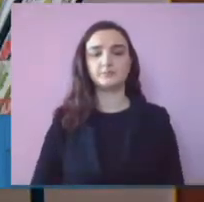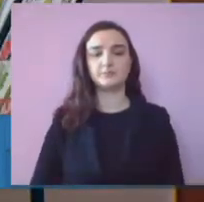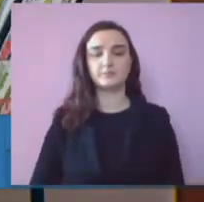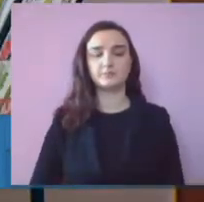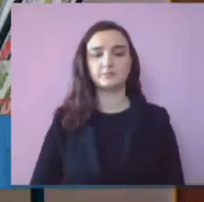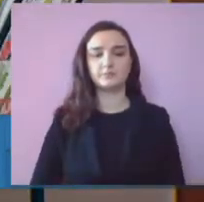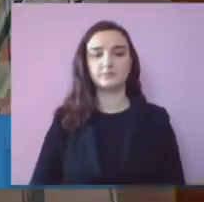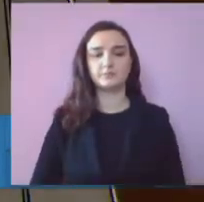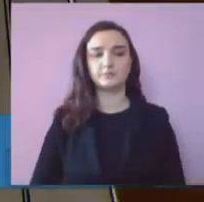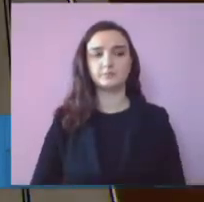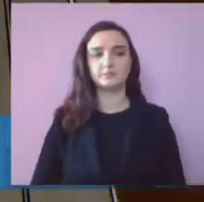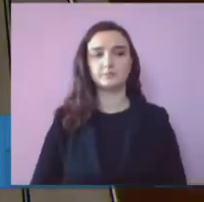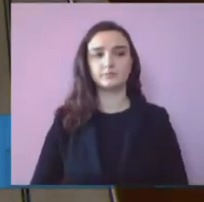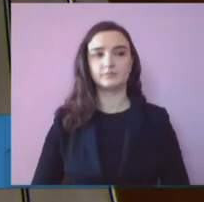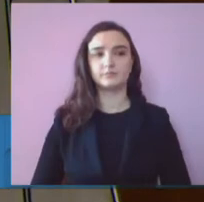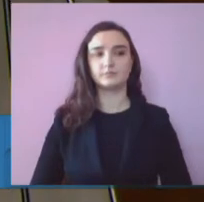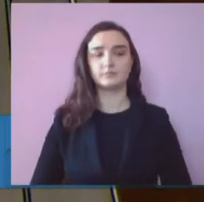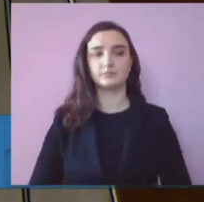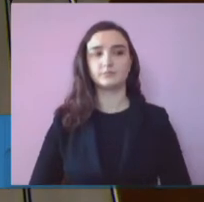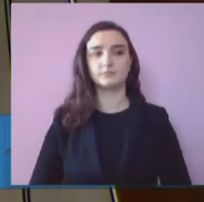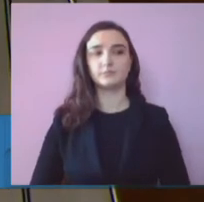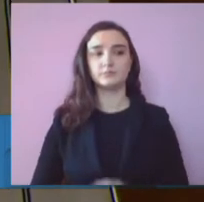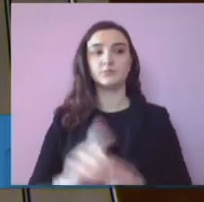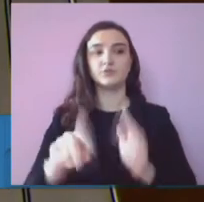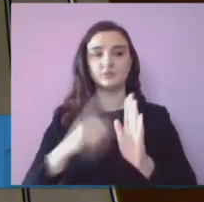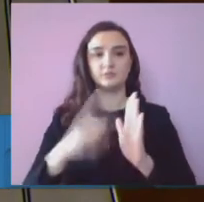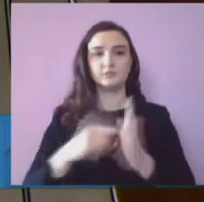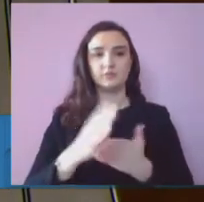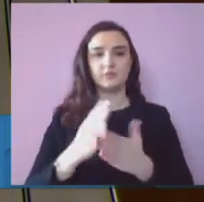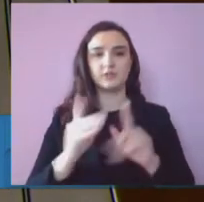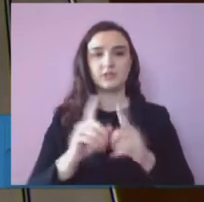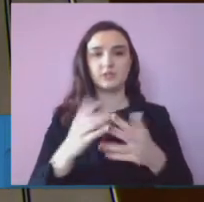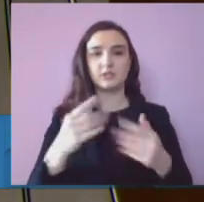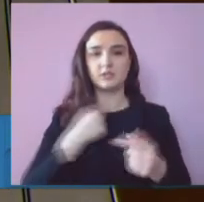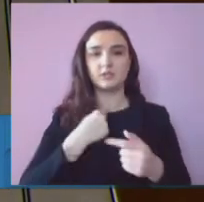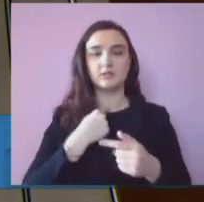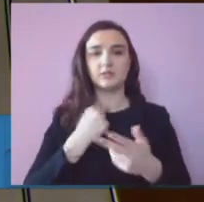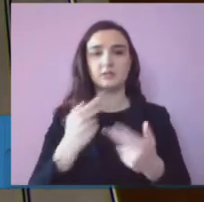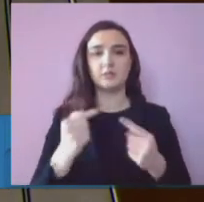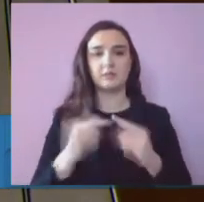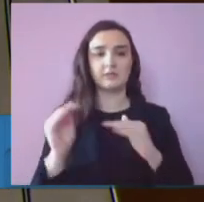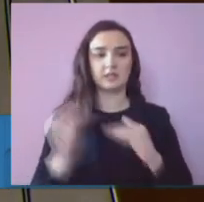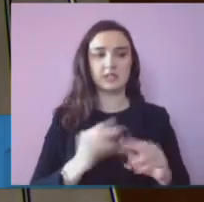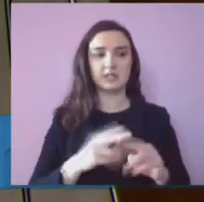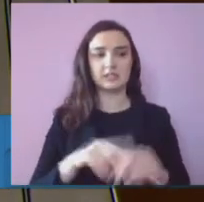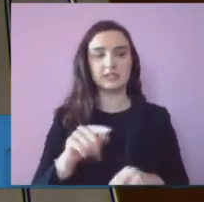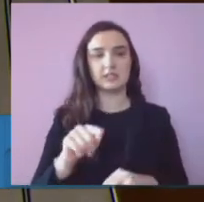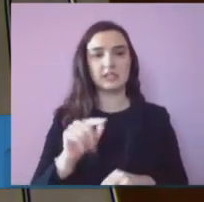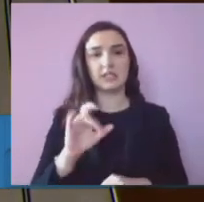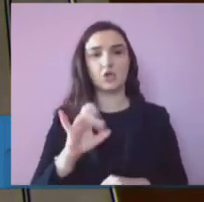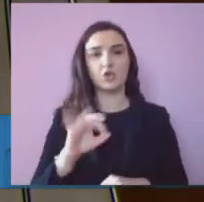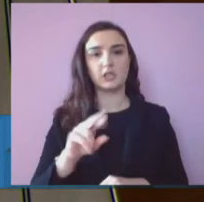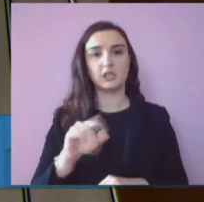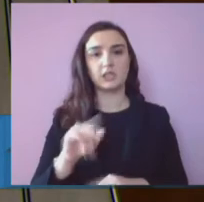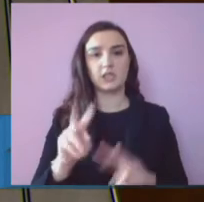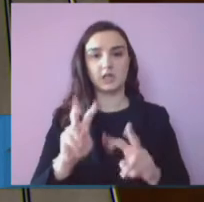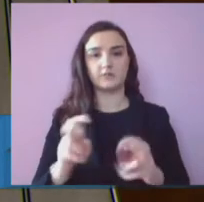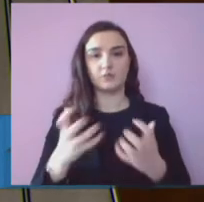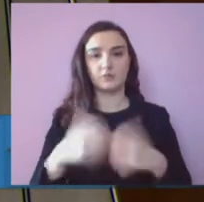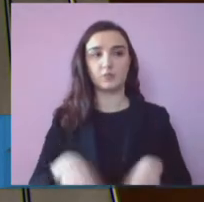სხვათაშორის ასეთი კითხვები გვაქვს ხოლმე, ანუ ფარისებრი ჯირკვლის ფუნქციის დაქვეითება დამიდგინდა და ეს ავტოიმუნურ თიროიდიტს ავტომატურად ნიშნავს თუ